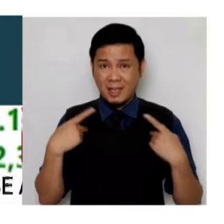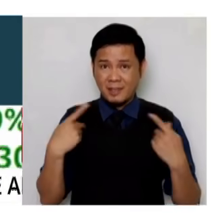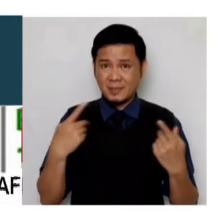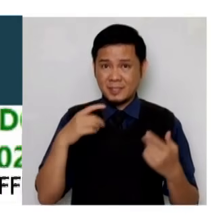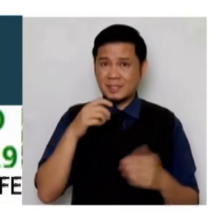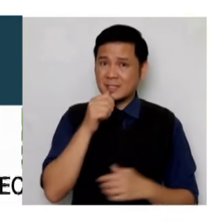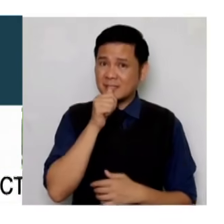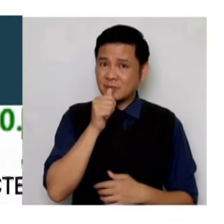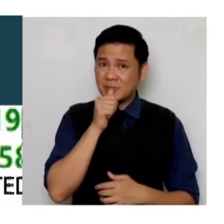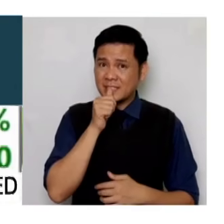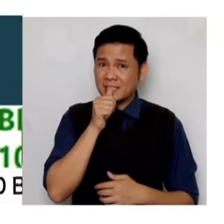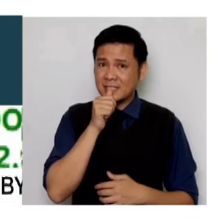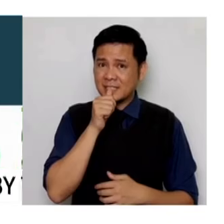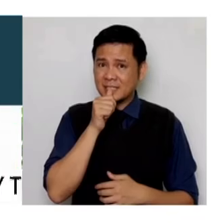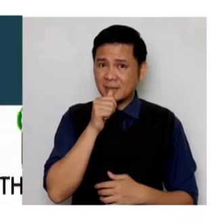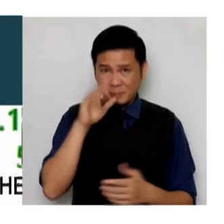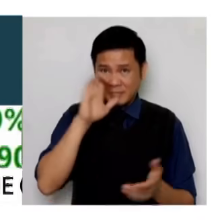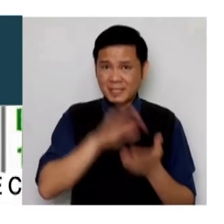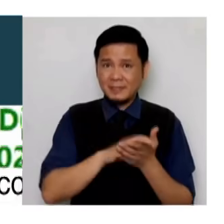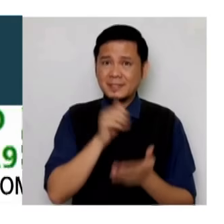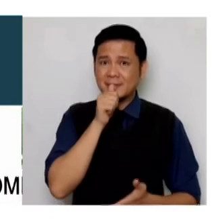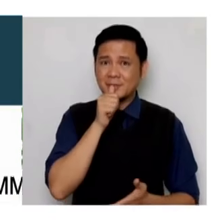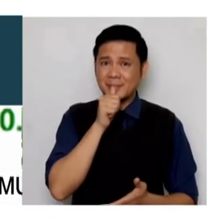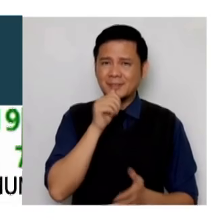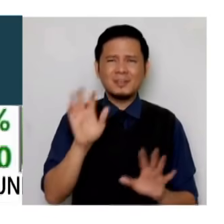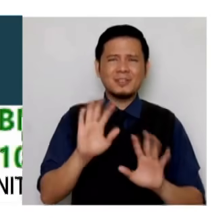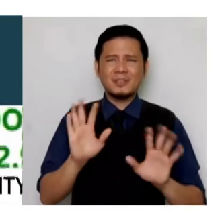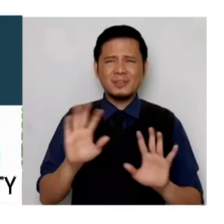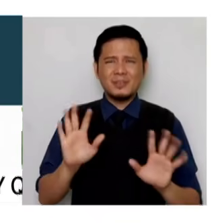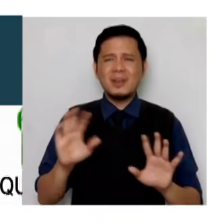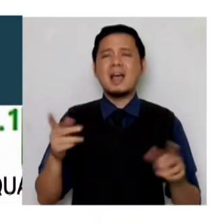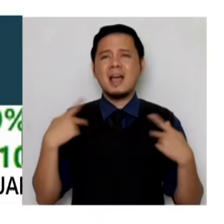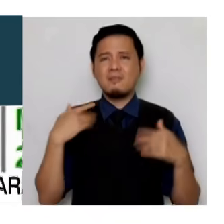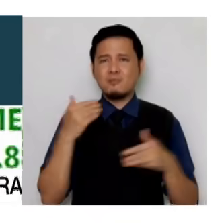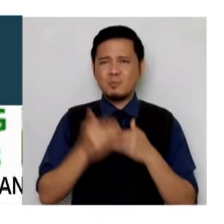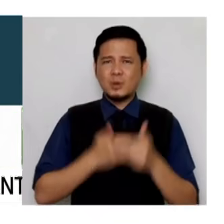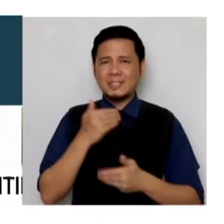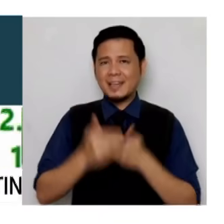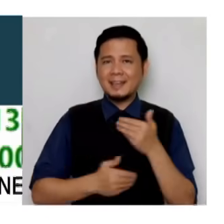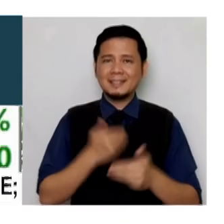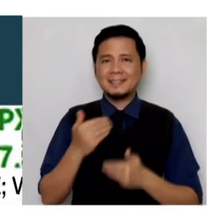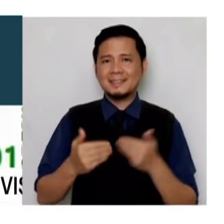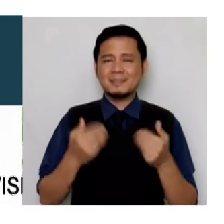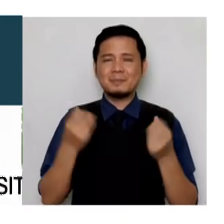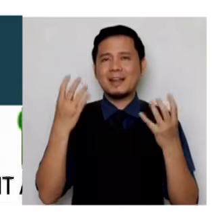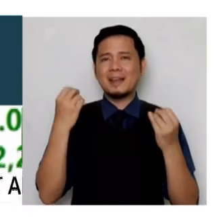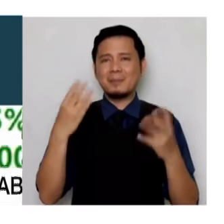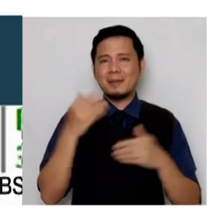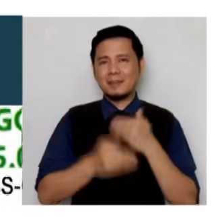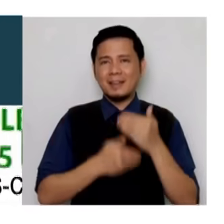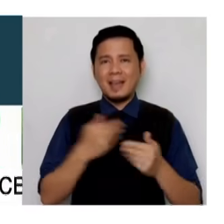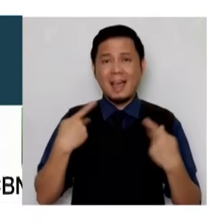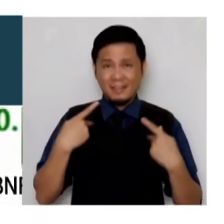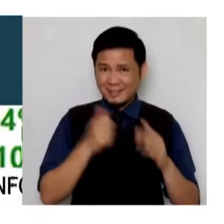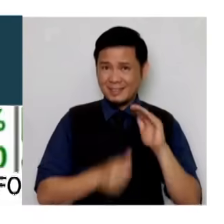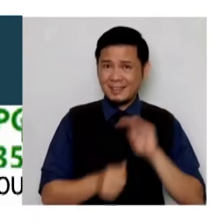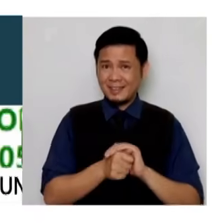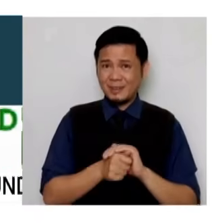is no such thing. Ang daming pagdadaanan para mailabas yung bakuna. Sino ba naman nagsabi sa kanila na maitatago yan?